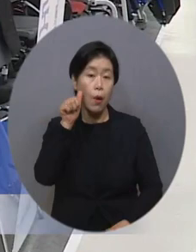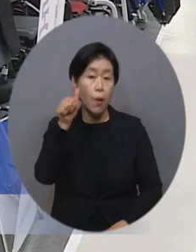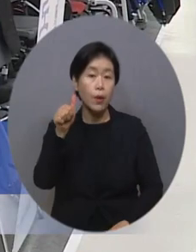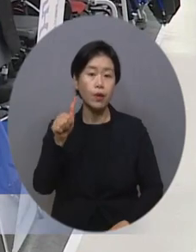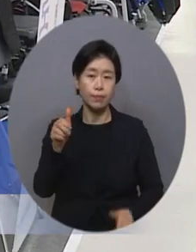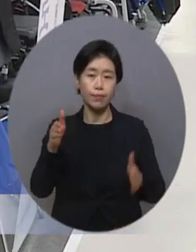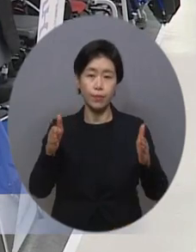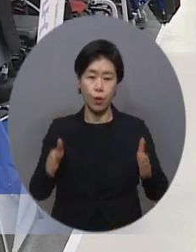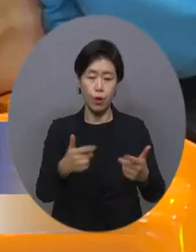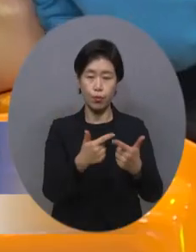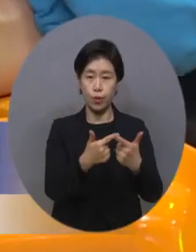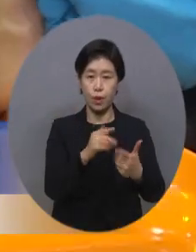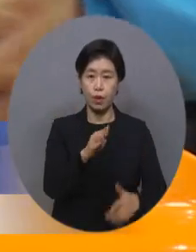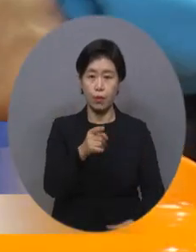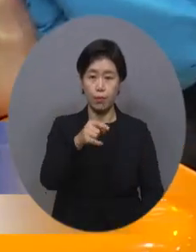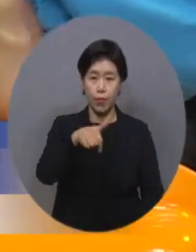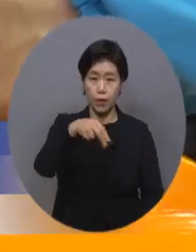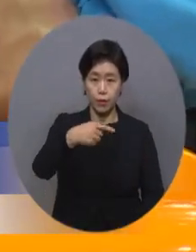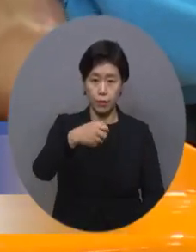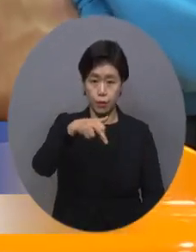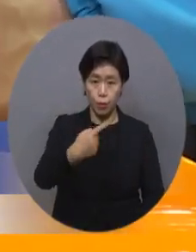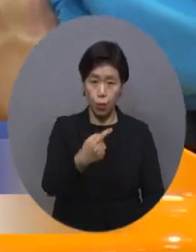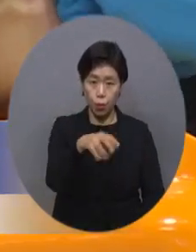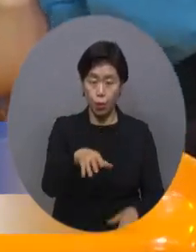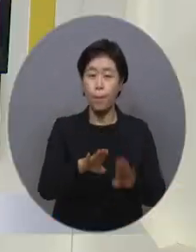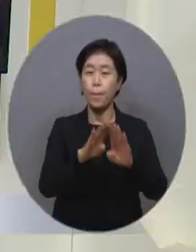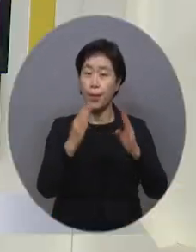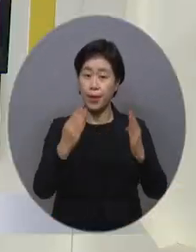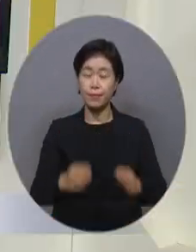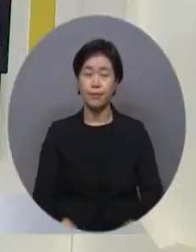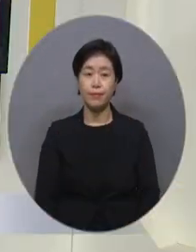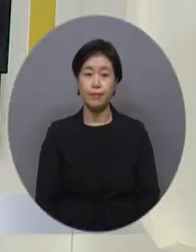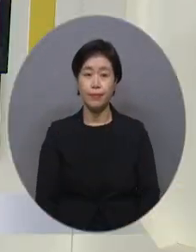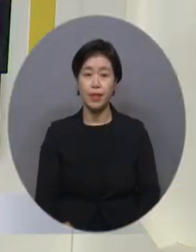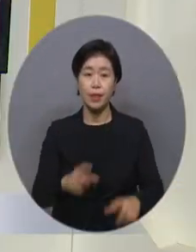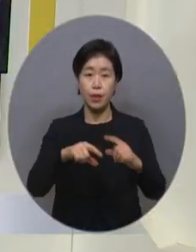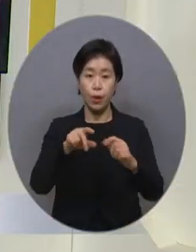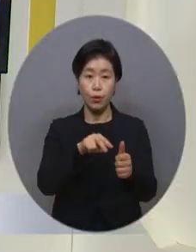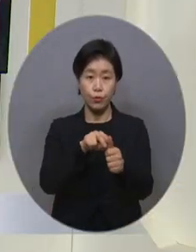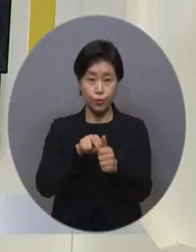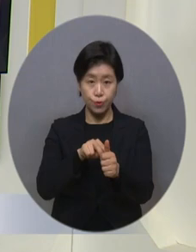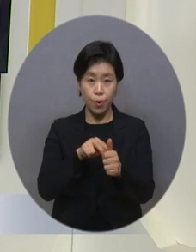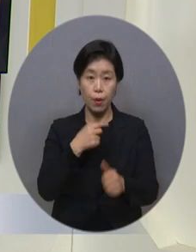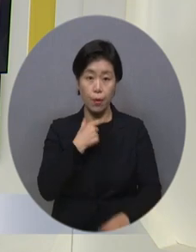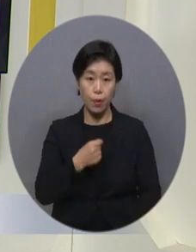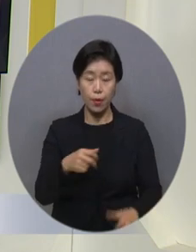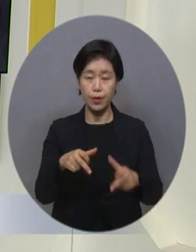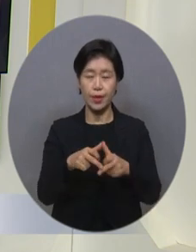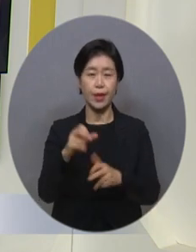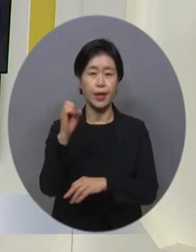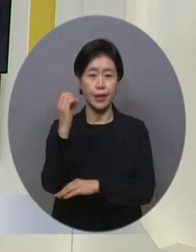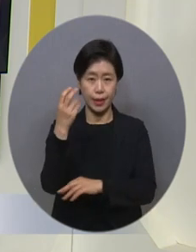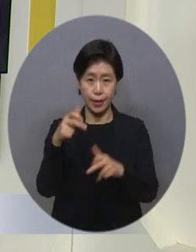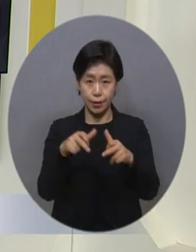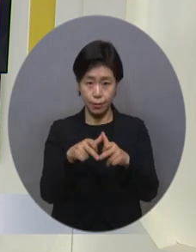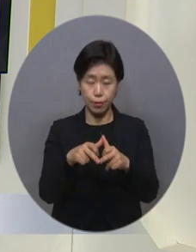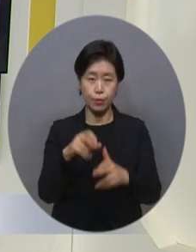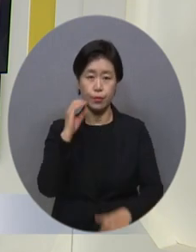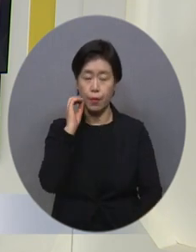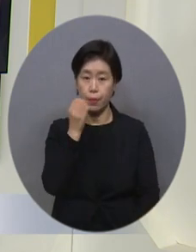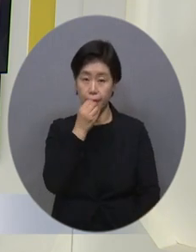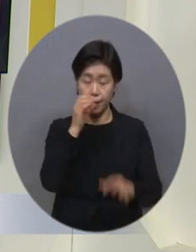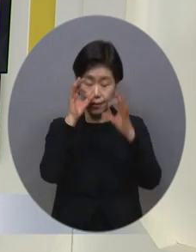부산 벡스코에서 개최될 예정입니다 더 자세한 뉴스는 장애인 신문과 웰페어뉴스